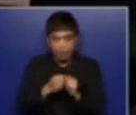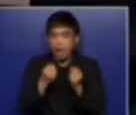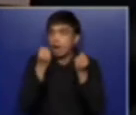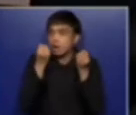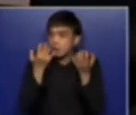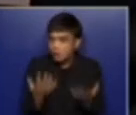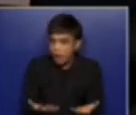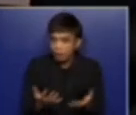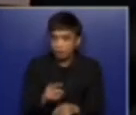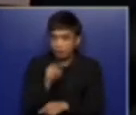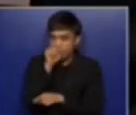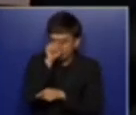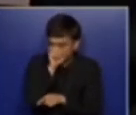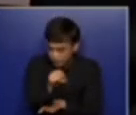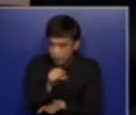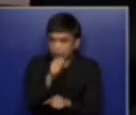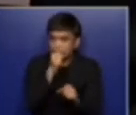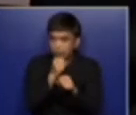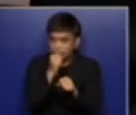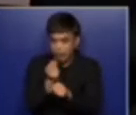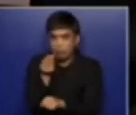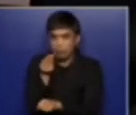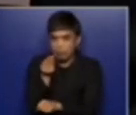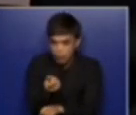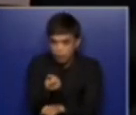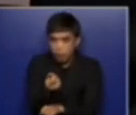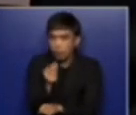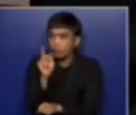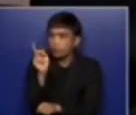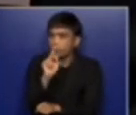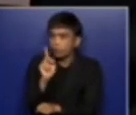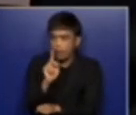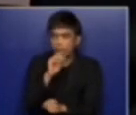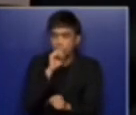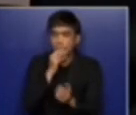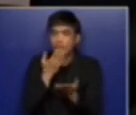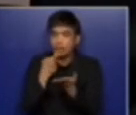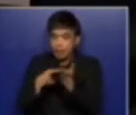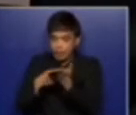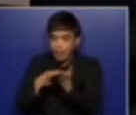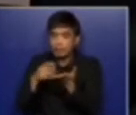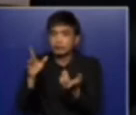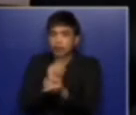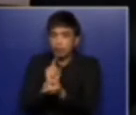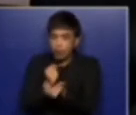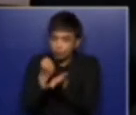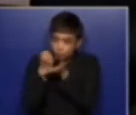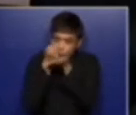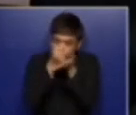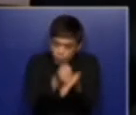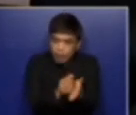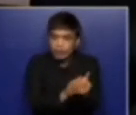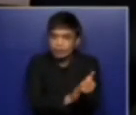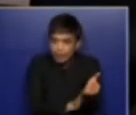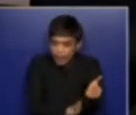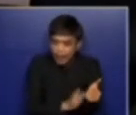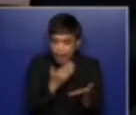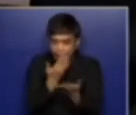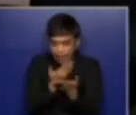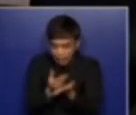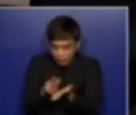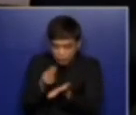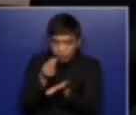านสั่งการอย่างเร่งด่วนหน่อยว่าการเยียวยาช้าประกันสังคมช้าหรือ